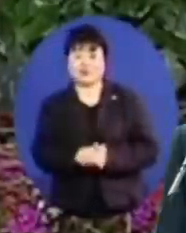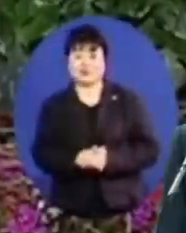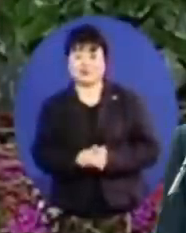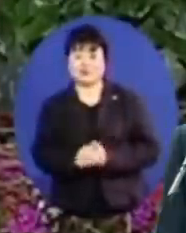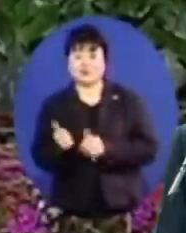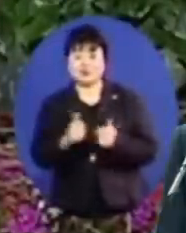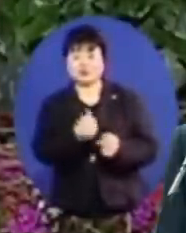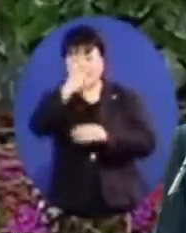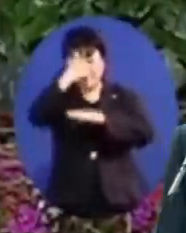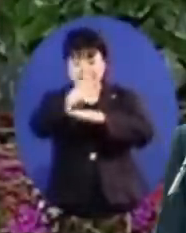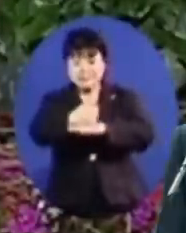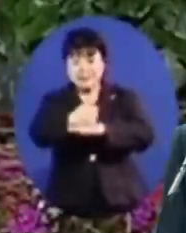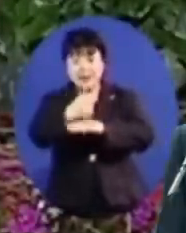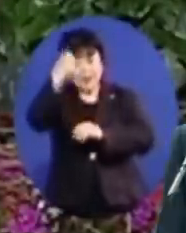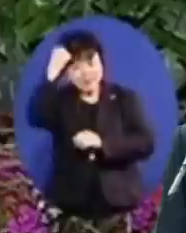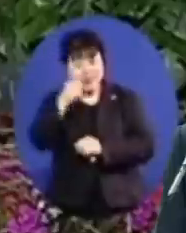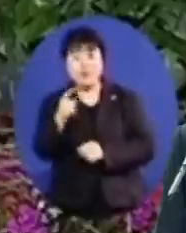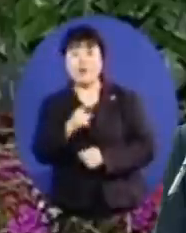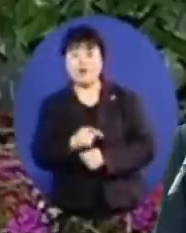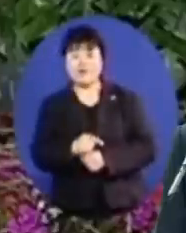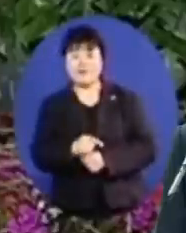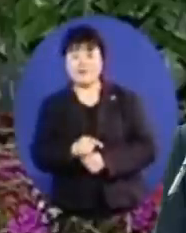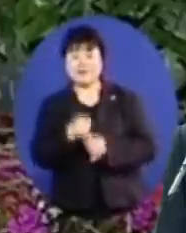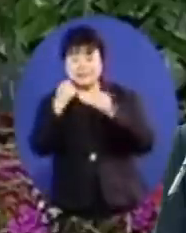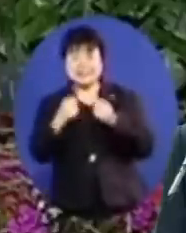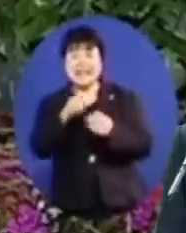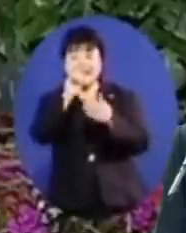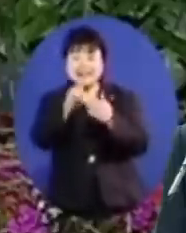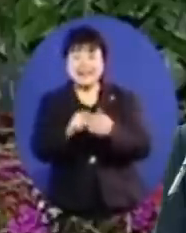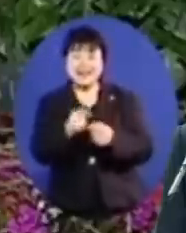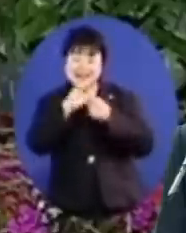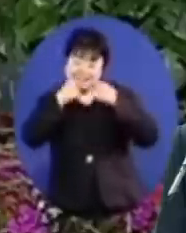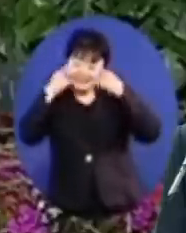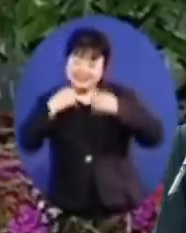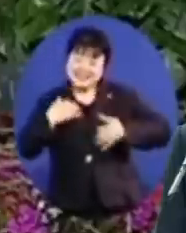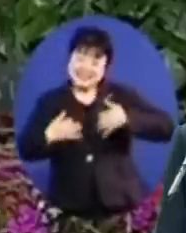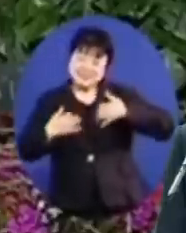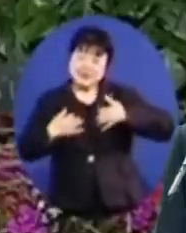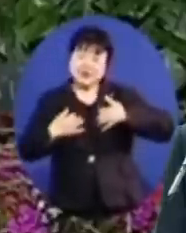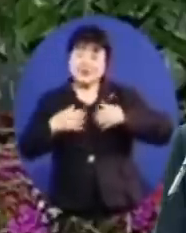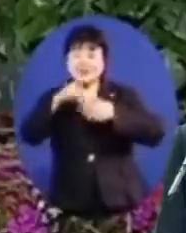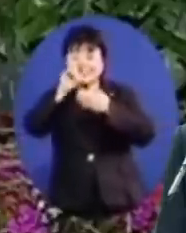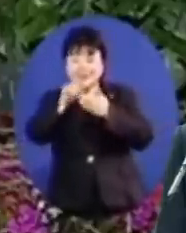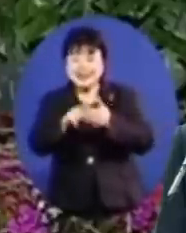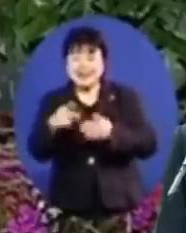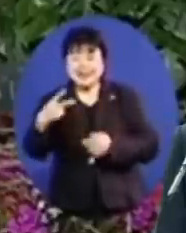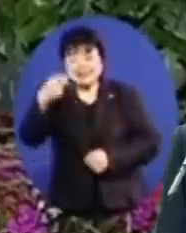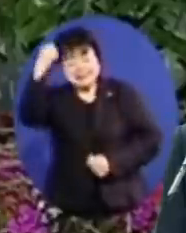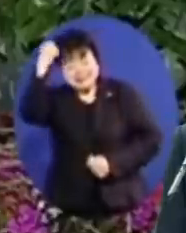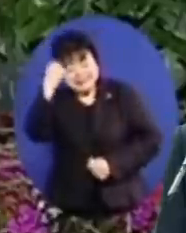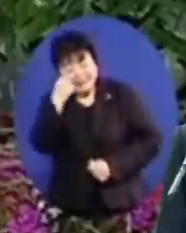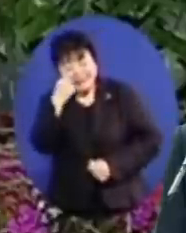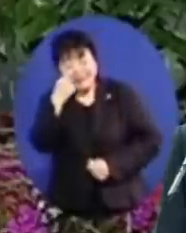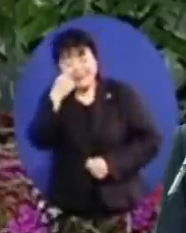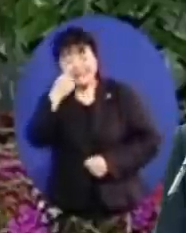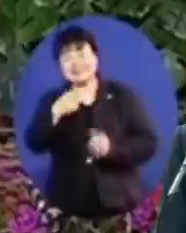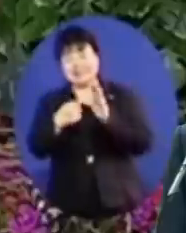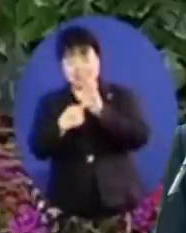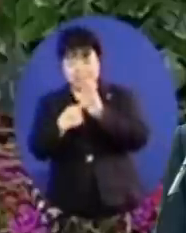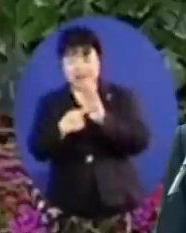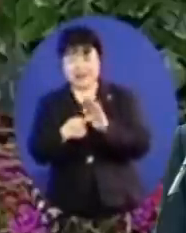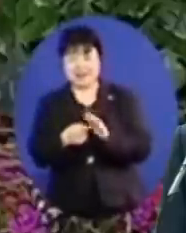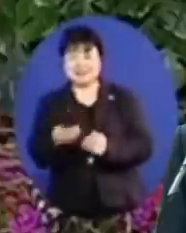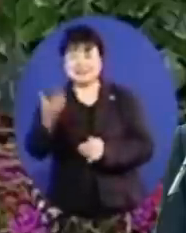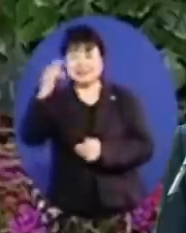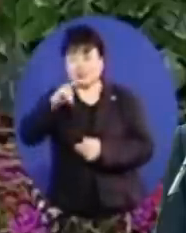죽을 때 마지막 기억나는 것이 인생을 살 때 즐거워했던 그것이 마지막 기억이 난다는 것입니다.